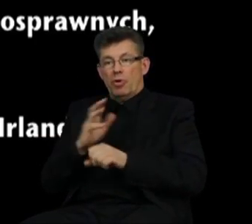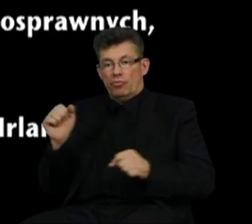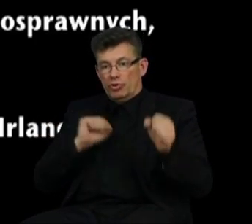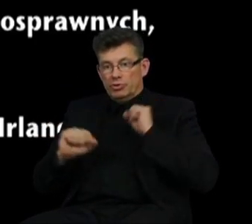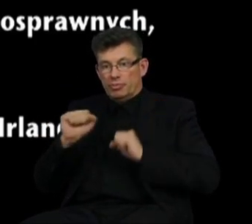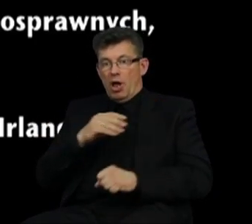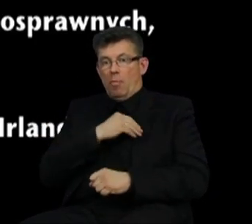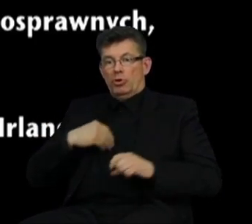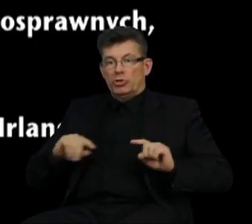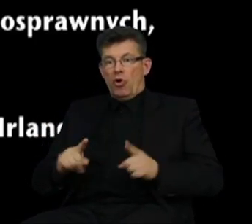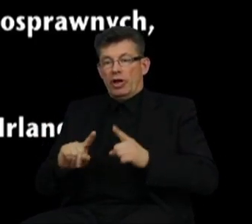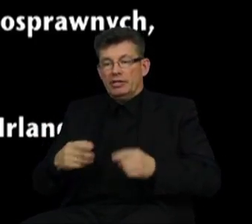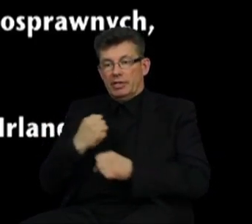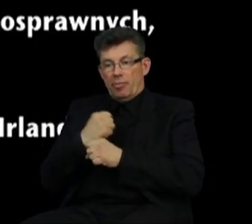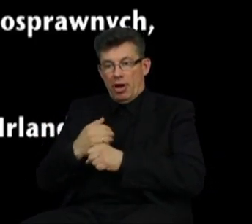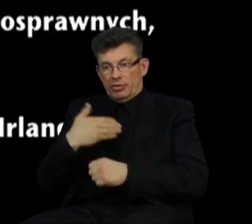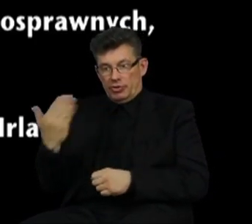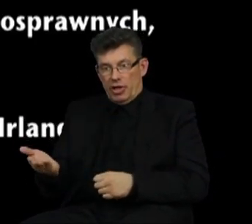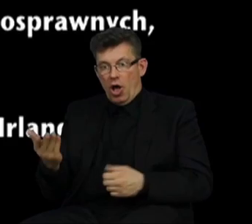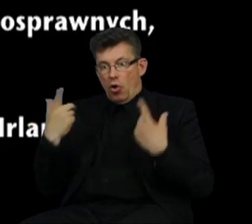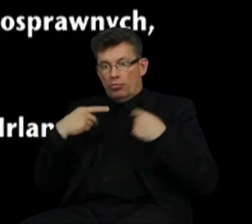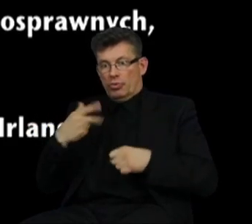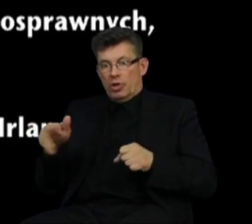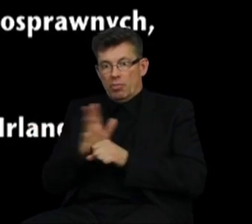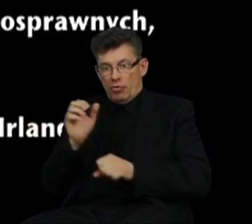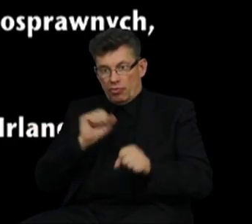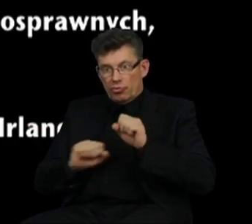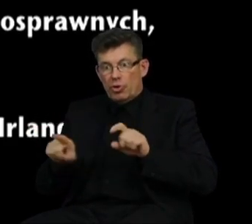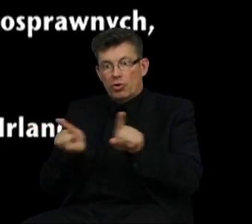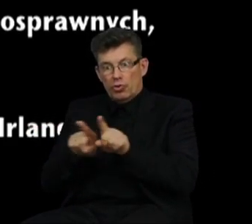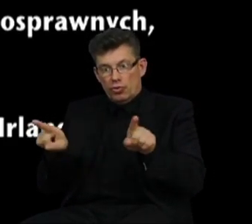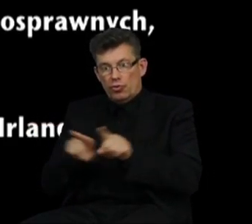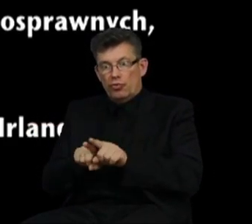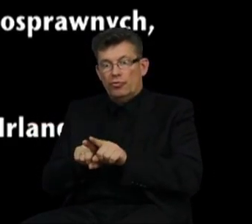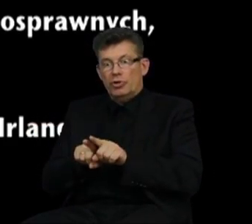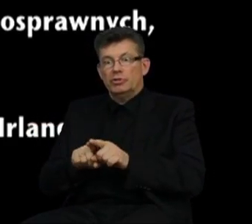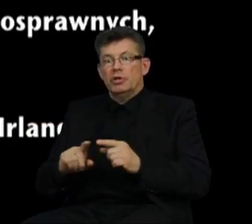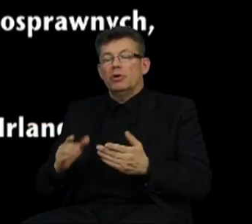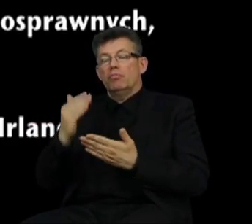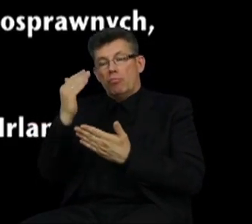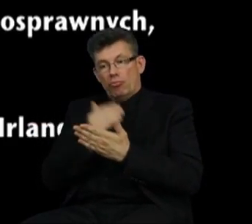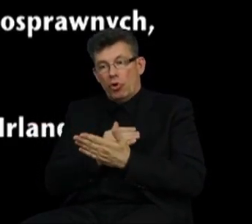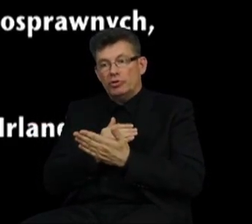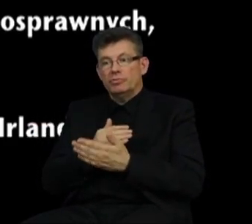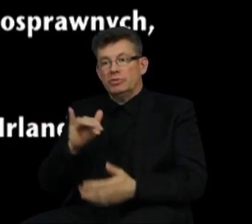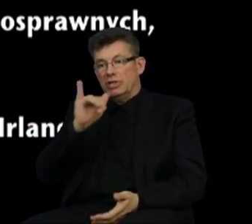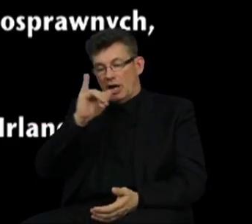Polska Organizacja Pracodawców Osób Niepełnosprawnych, a także CARE Promoting